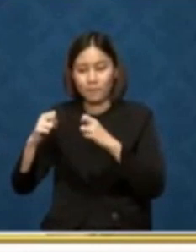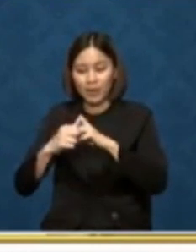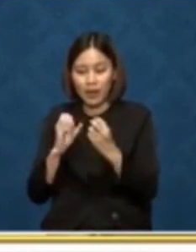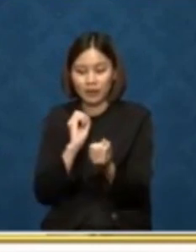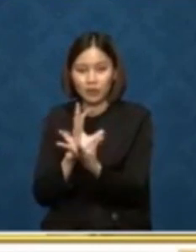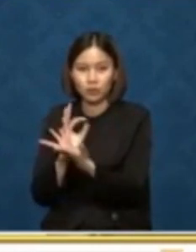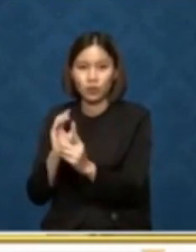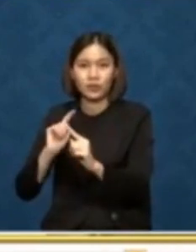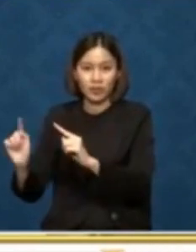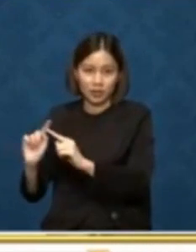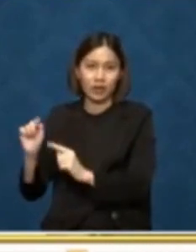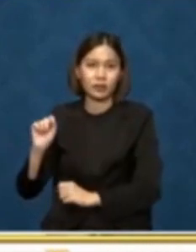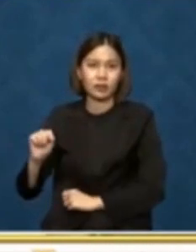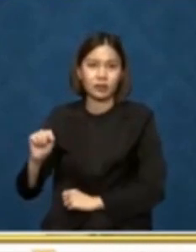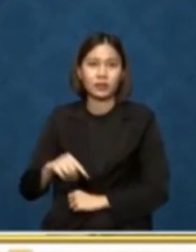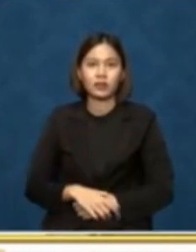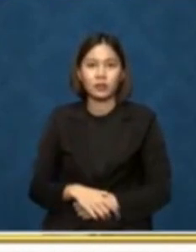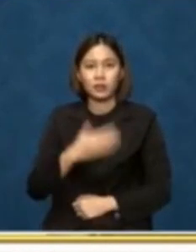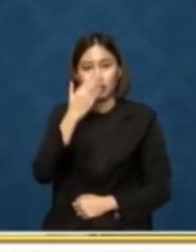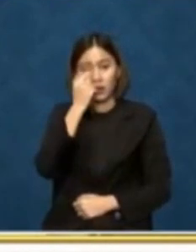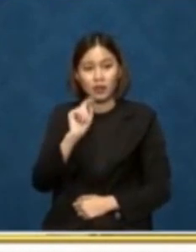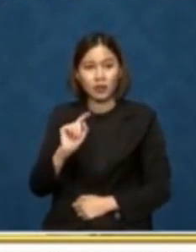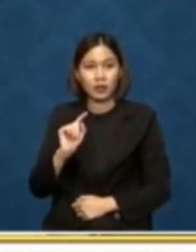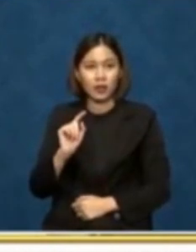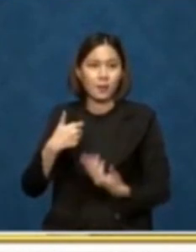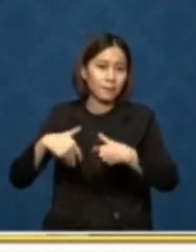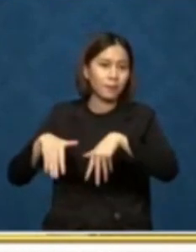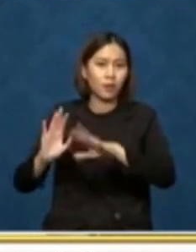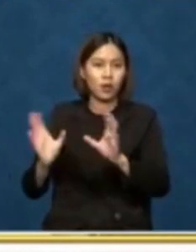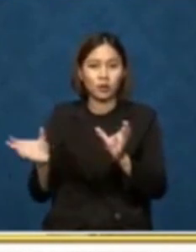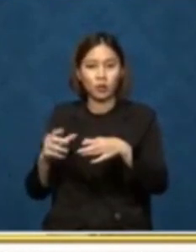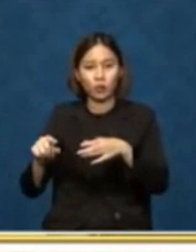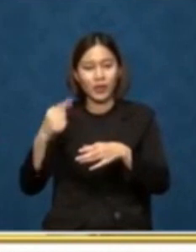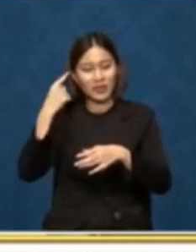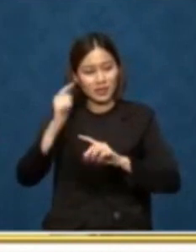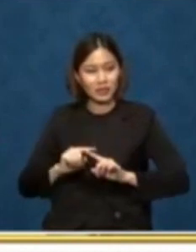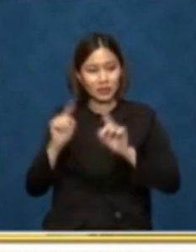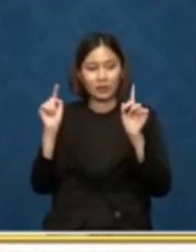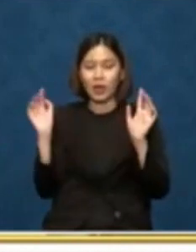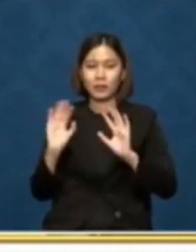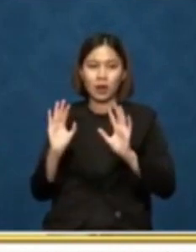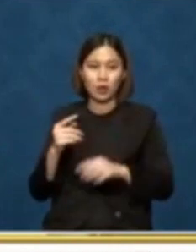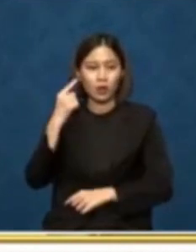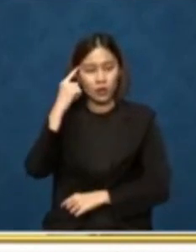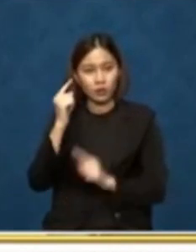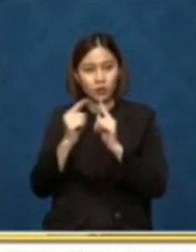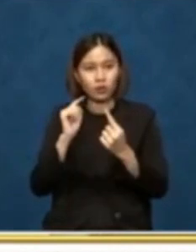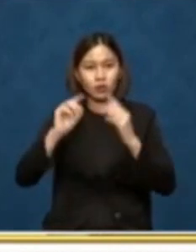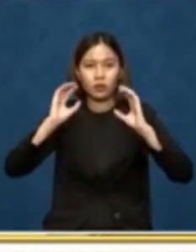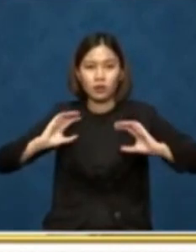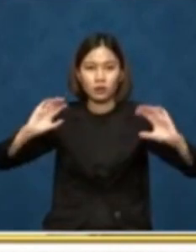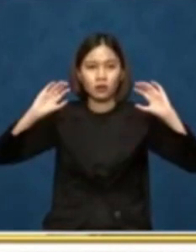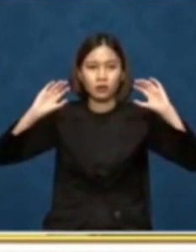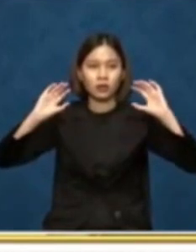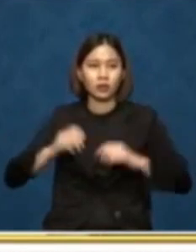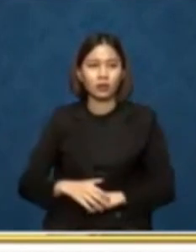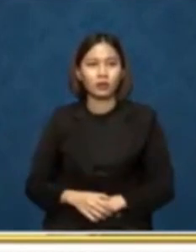กับปัญหาหรือความรุนแรงที่มันเกิดขึ้นเราไม่ใช่ปล่อยเพียงแค่แกลุ่มที่เห็นต่างเท่านั้นพูดคุยกับ